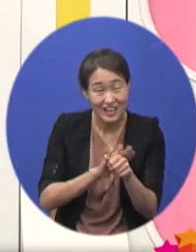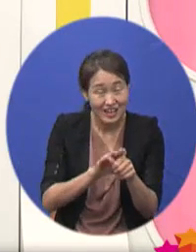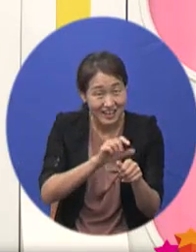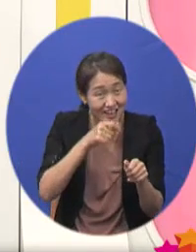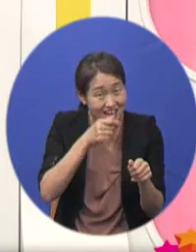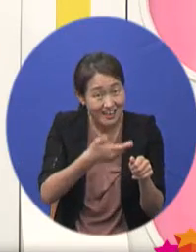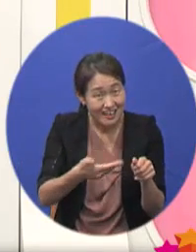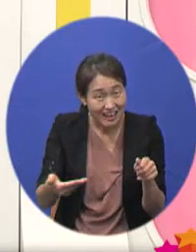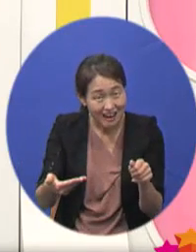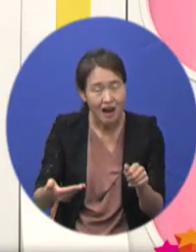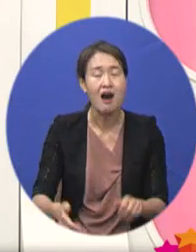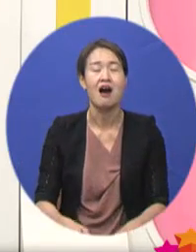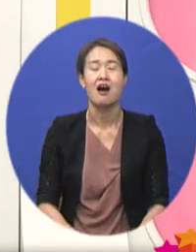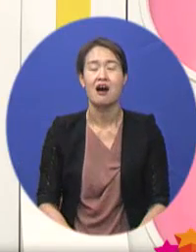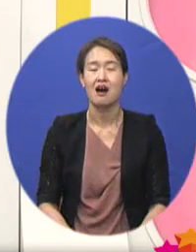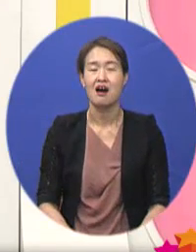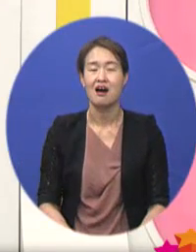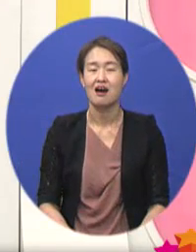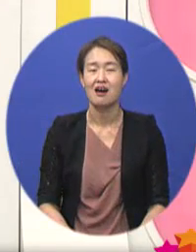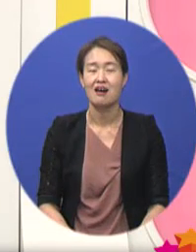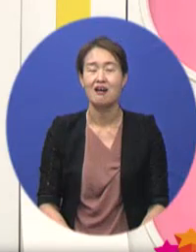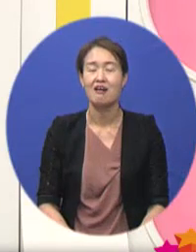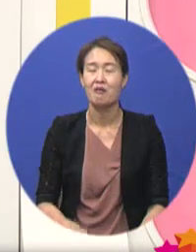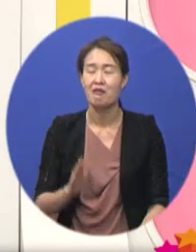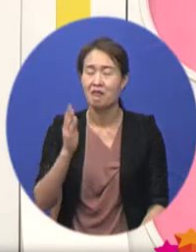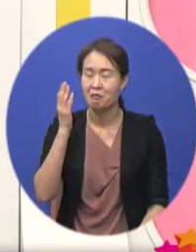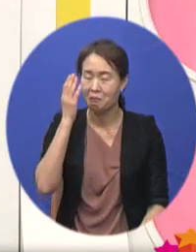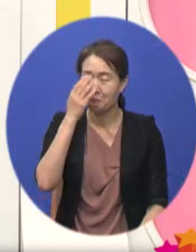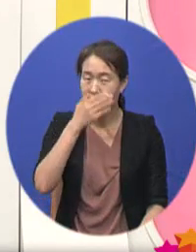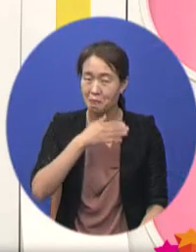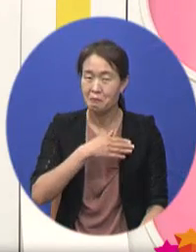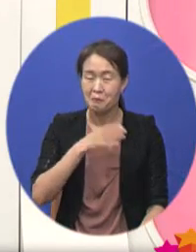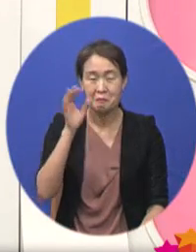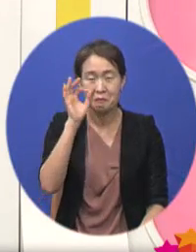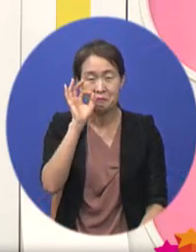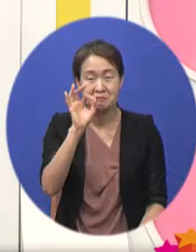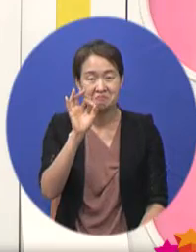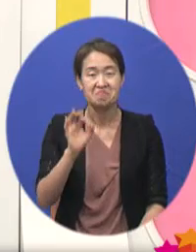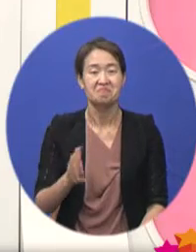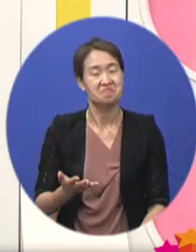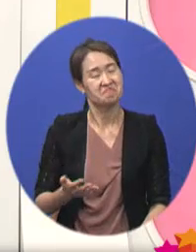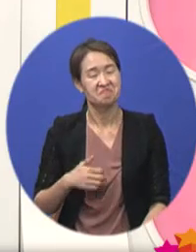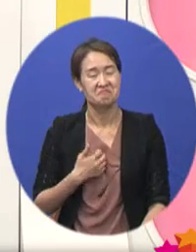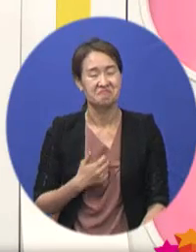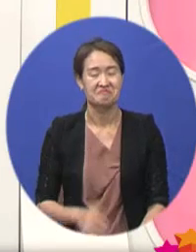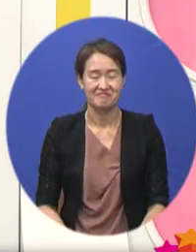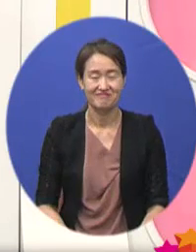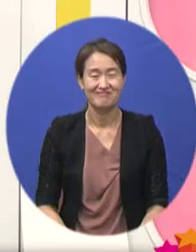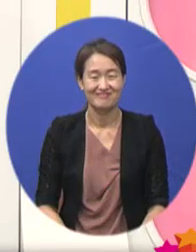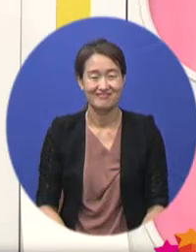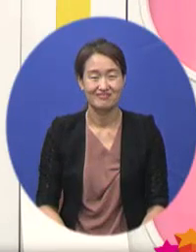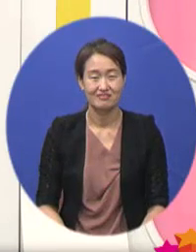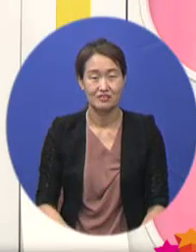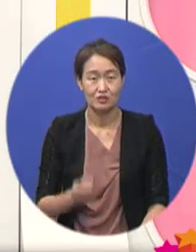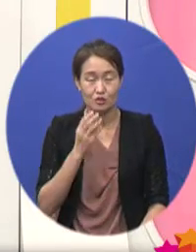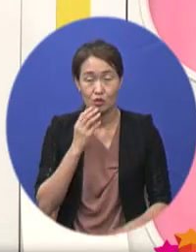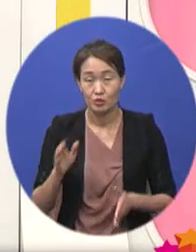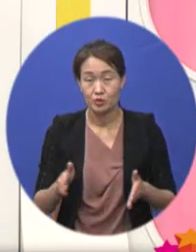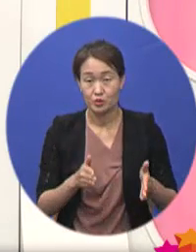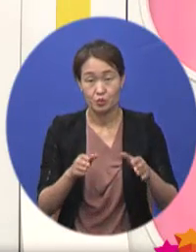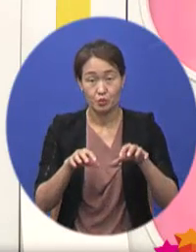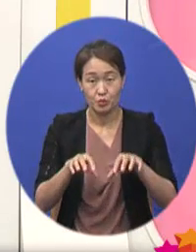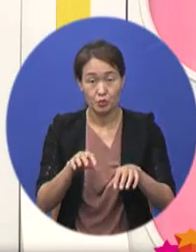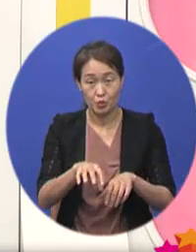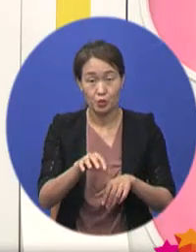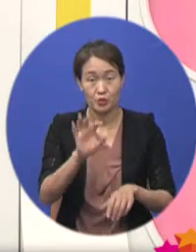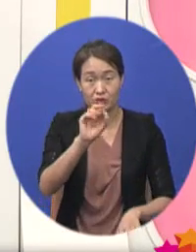달래강? 강이에요? 예. 예. 아, 네. 지금, 예, 찾아볼게요. 못 봤네요, 네. 어, 경기도 양주에 계시네요.